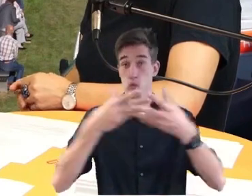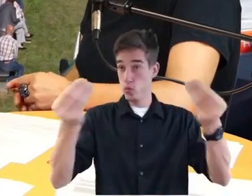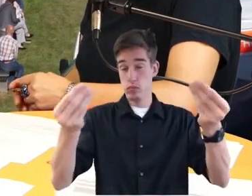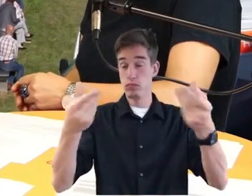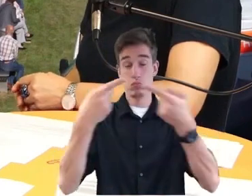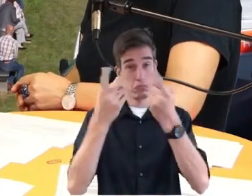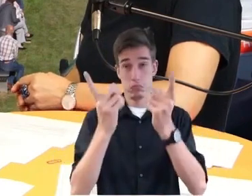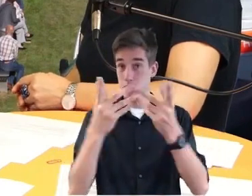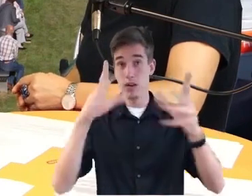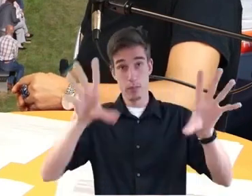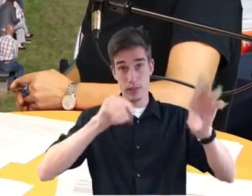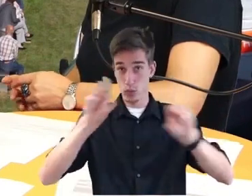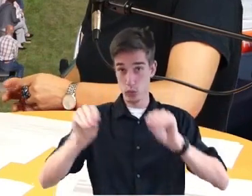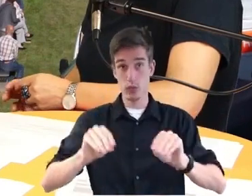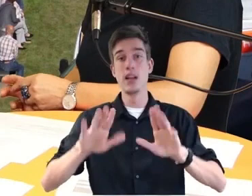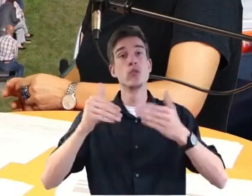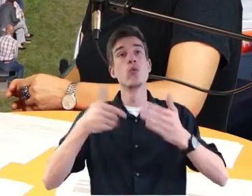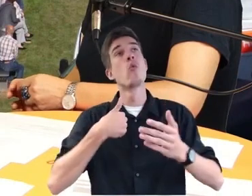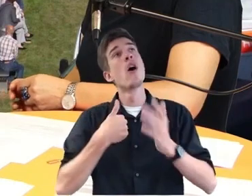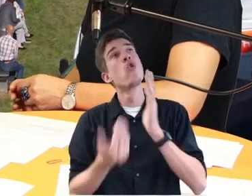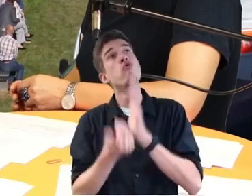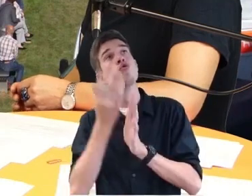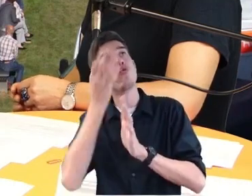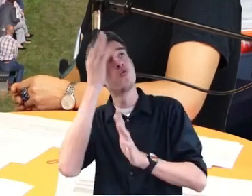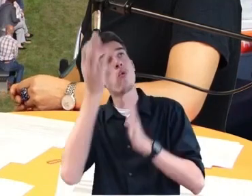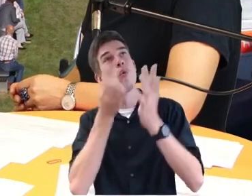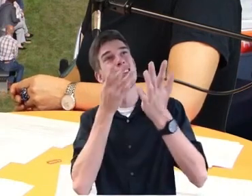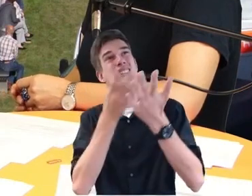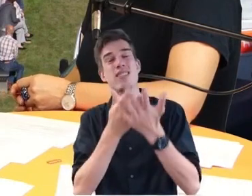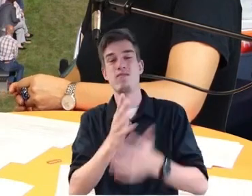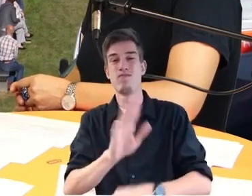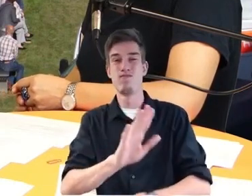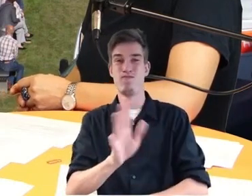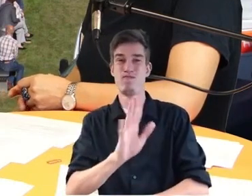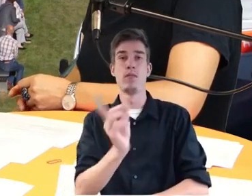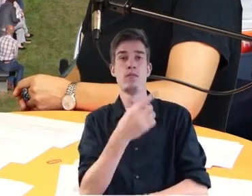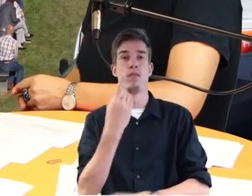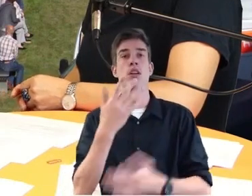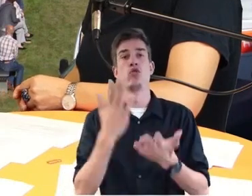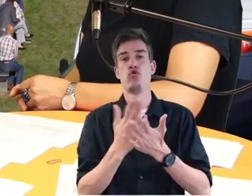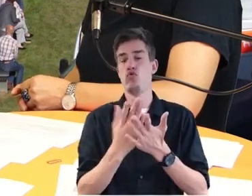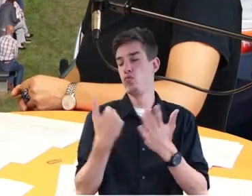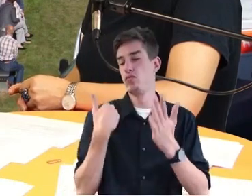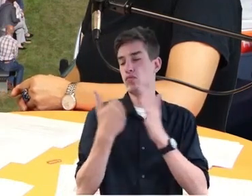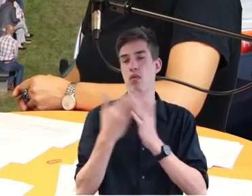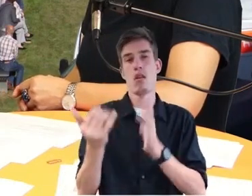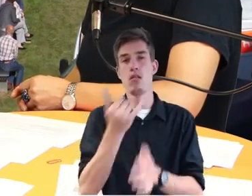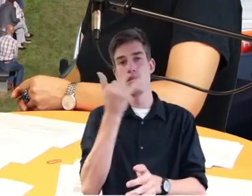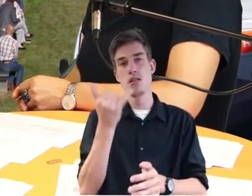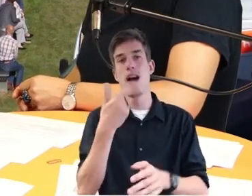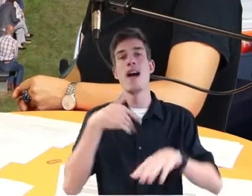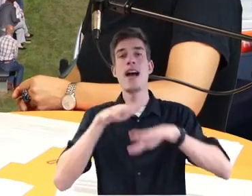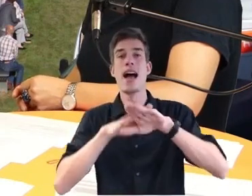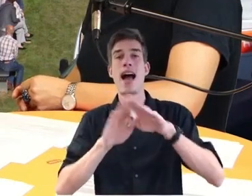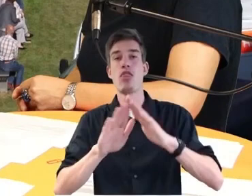etwas Neues zu machen. Wir arbeiten